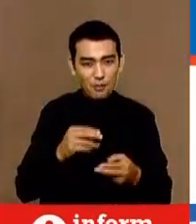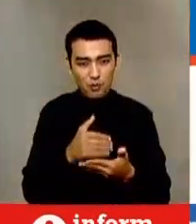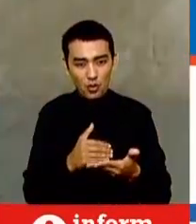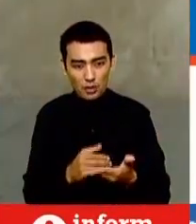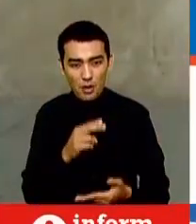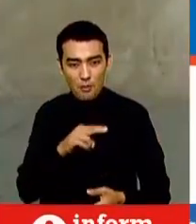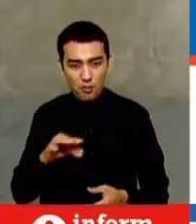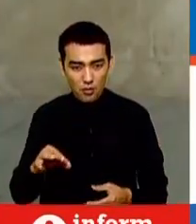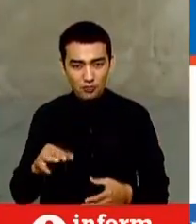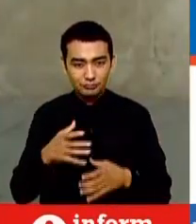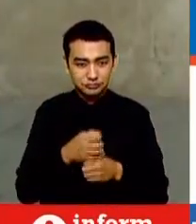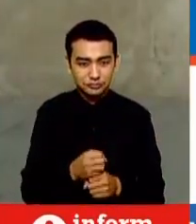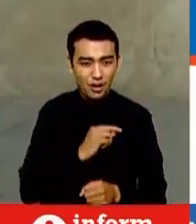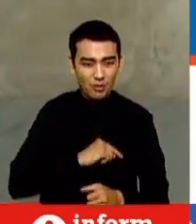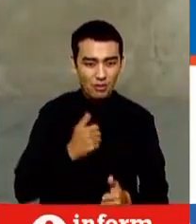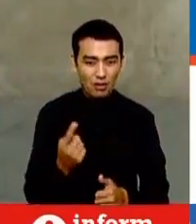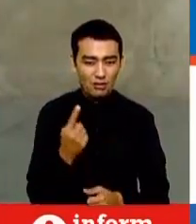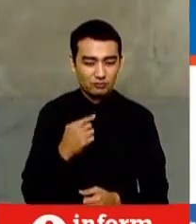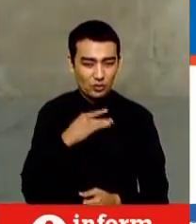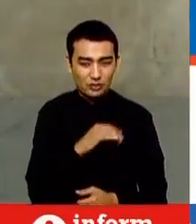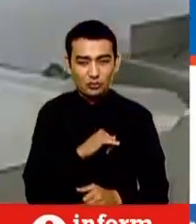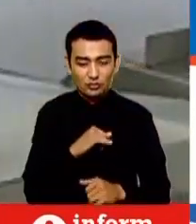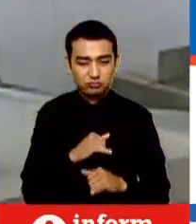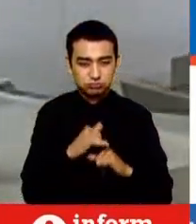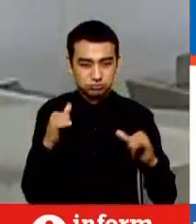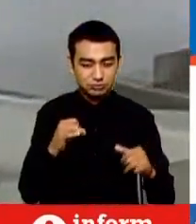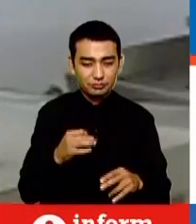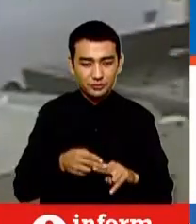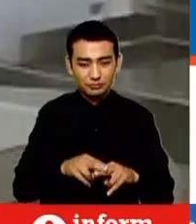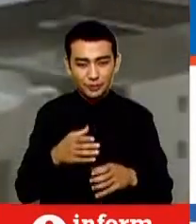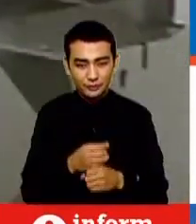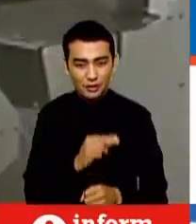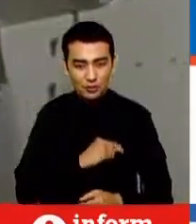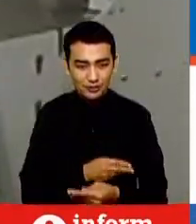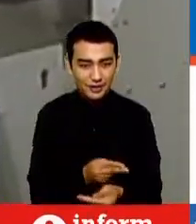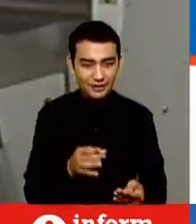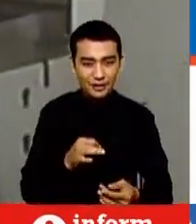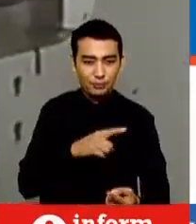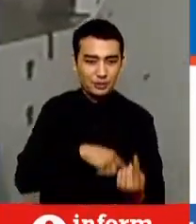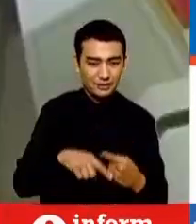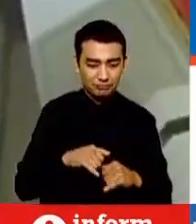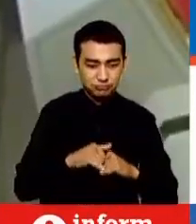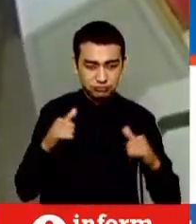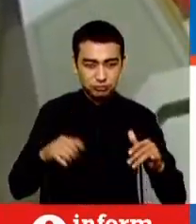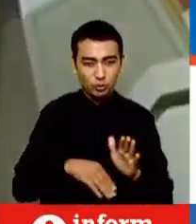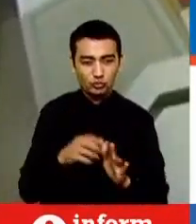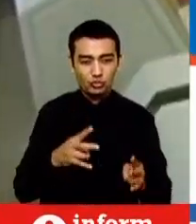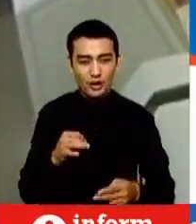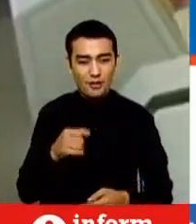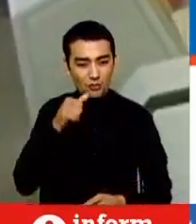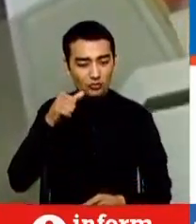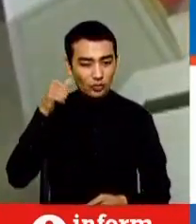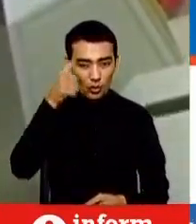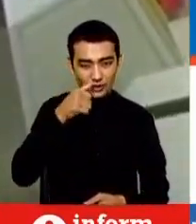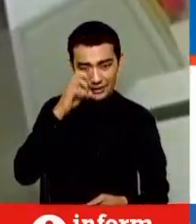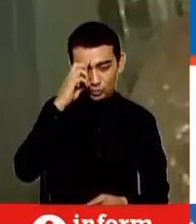по сокращению безработицы местным властям глава государства поручил улучшить бизнес-климат в прошлом году в